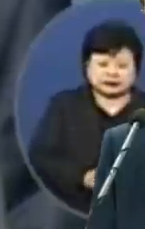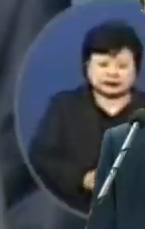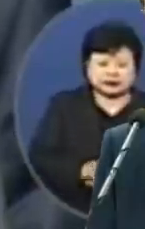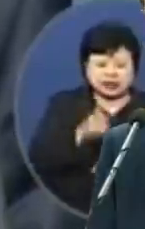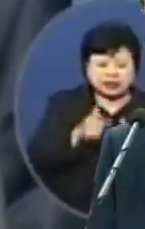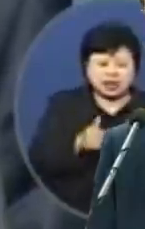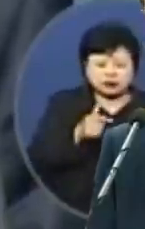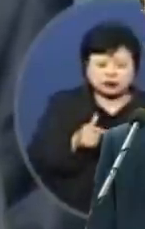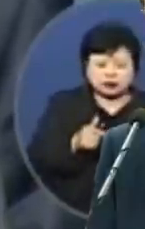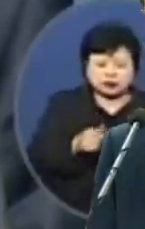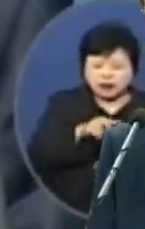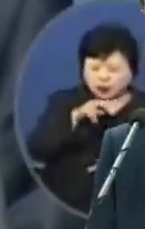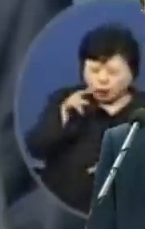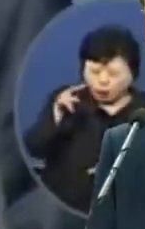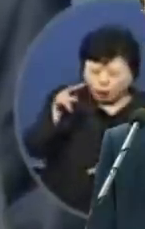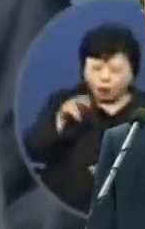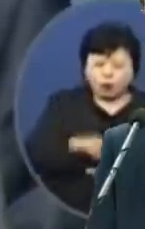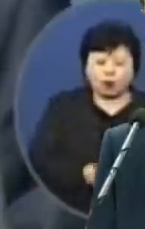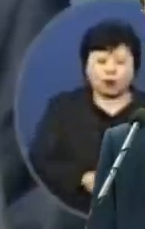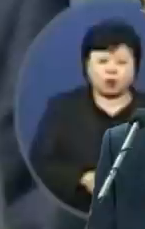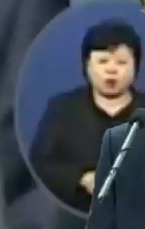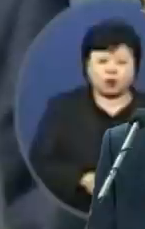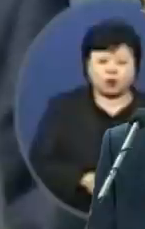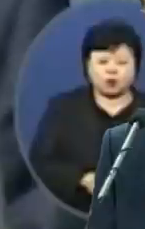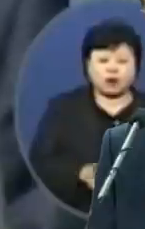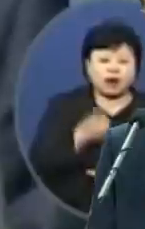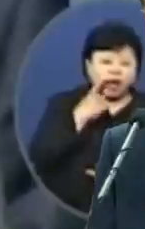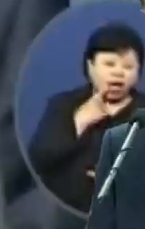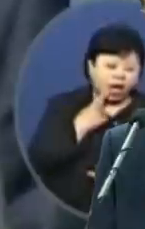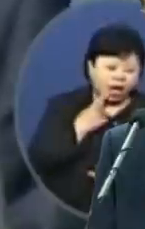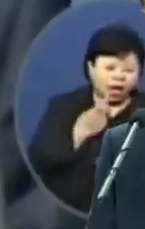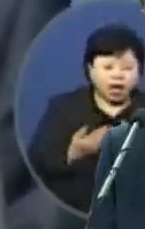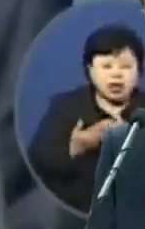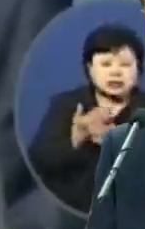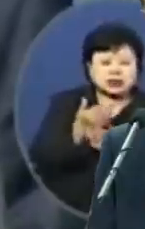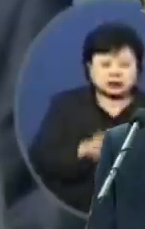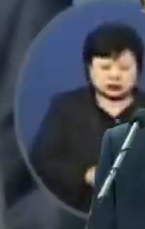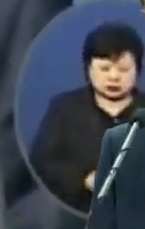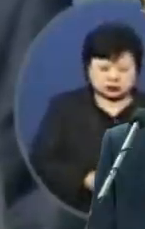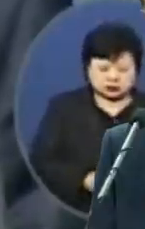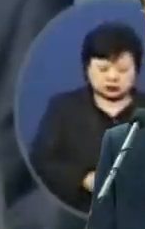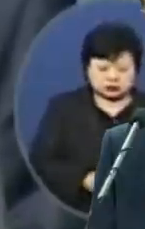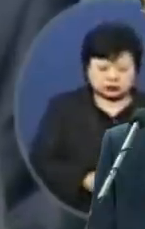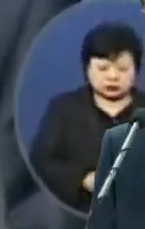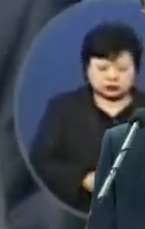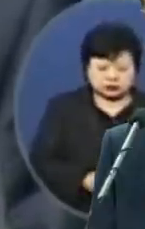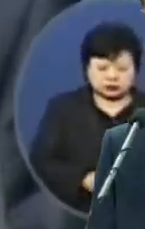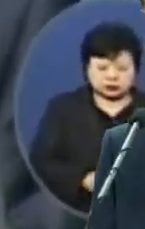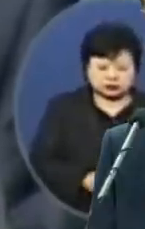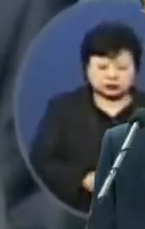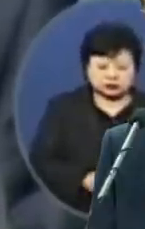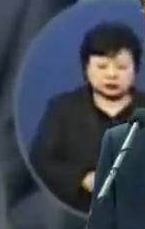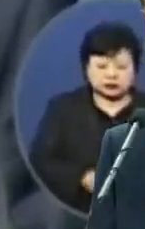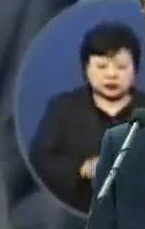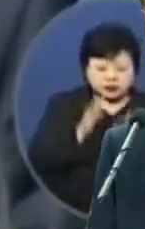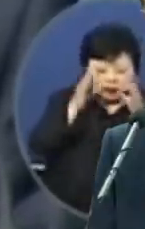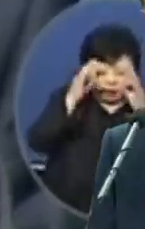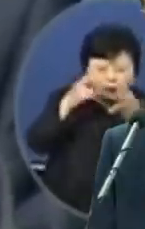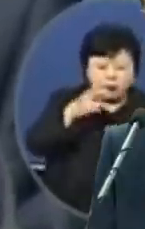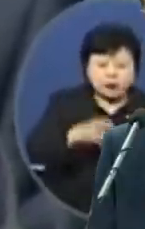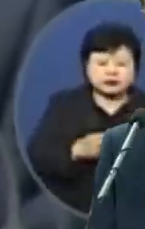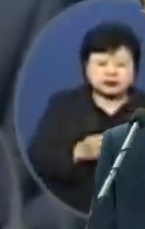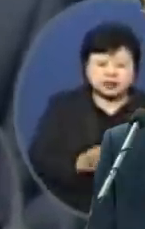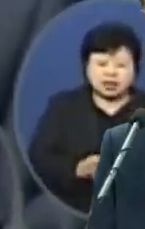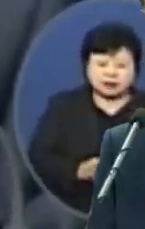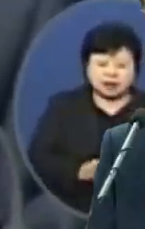나무를 바라보았었습니다. 탐심과 욕심이 바라봄의 법칙을 통해서 발동을 했어요.